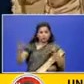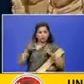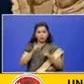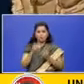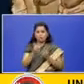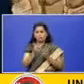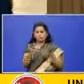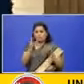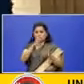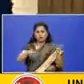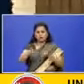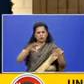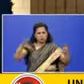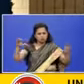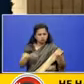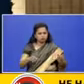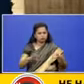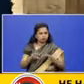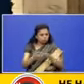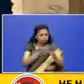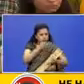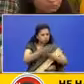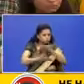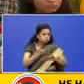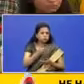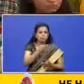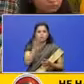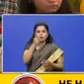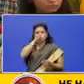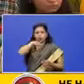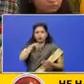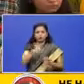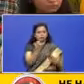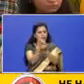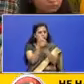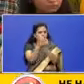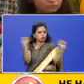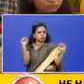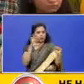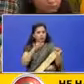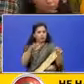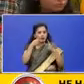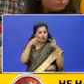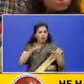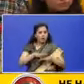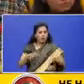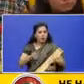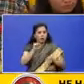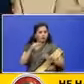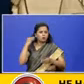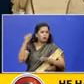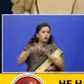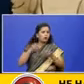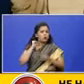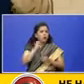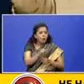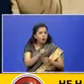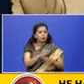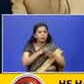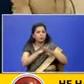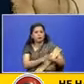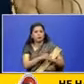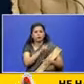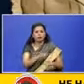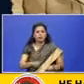लाखों लोगों को एकजुट कर दिया था। उन्होंने भारत की आजादी और आदिवासी संस्कृति की रक्षा के लिए अपना